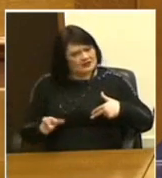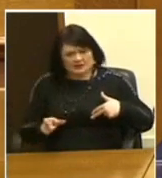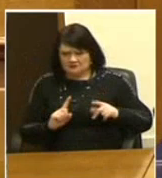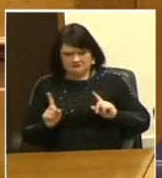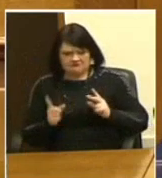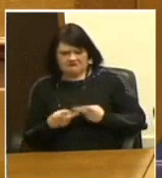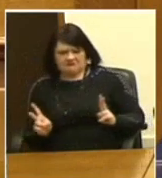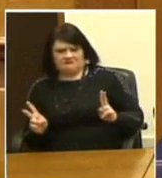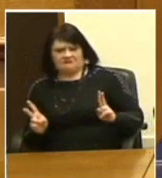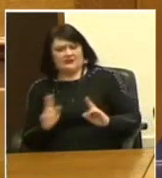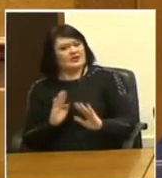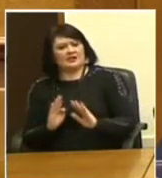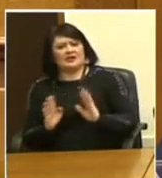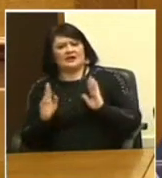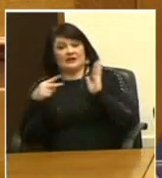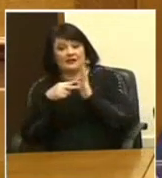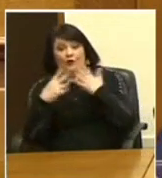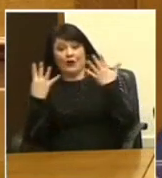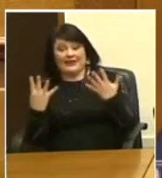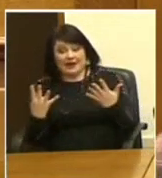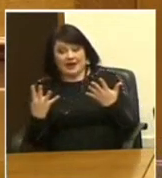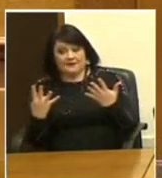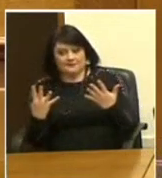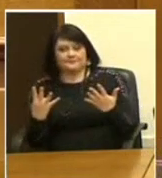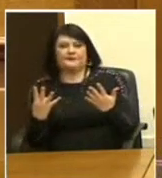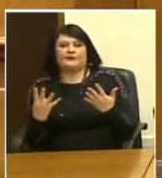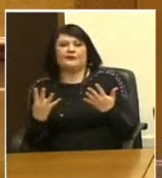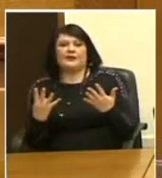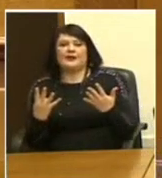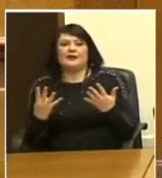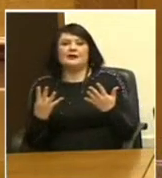το 2009, όταν έγινε